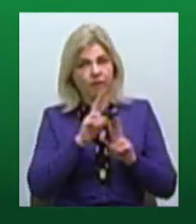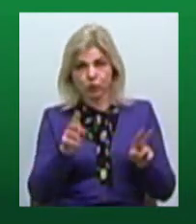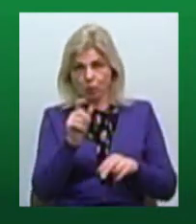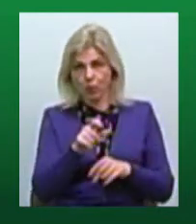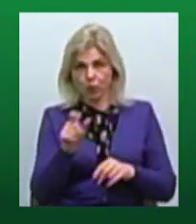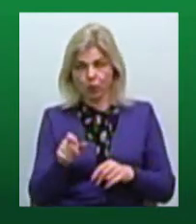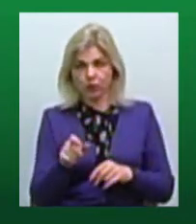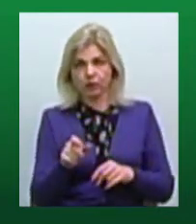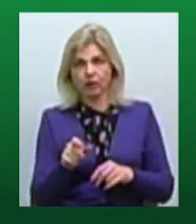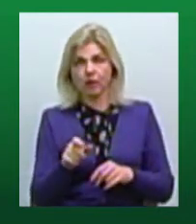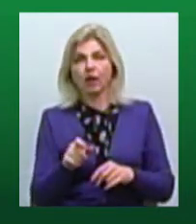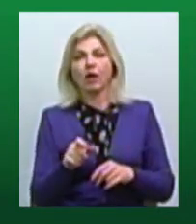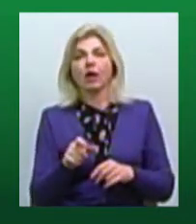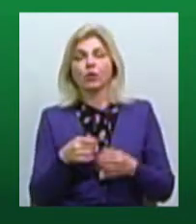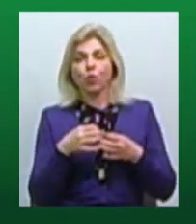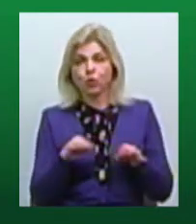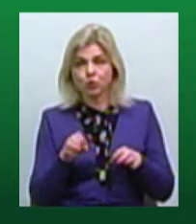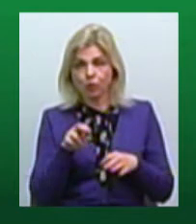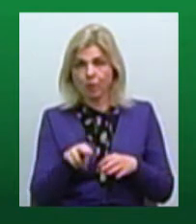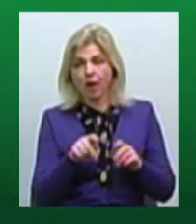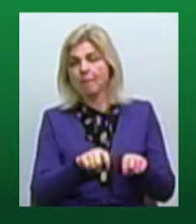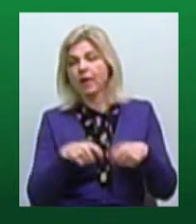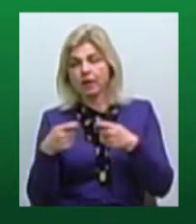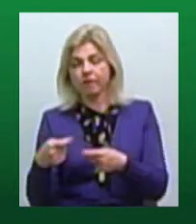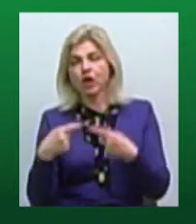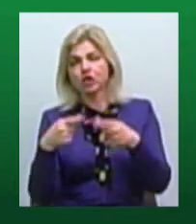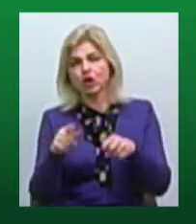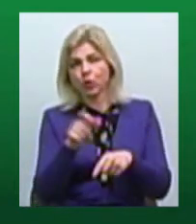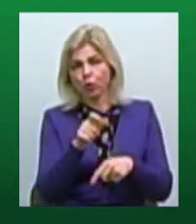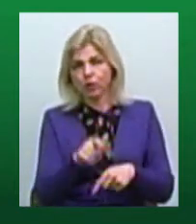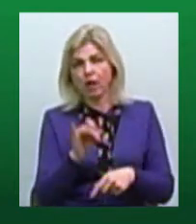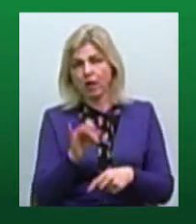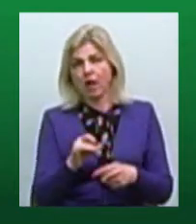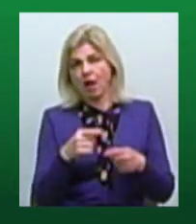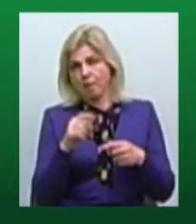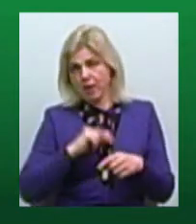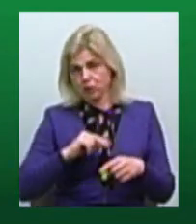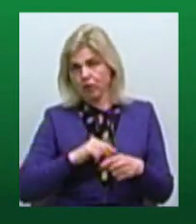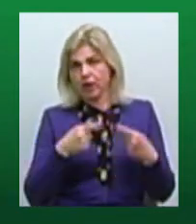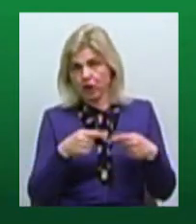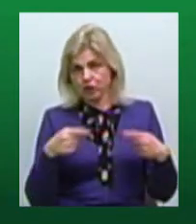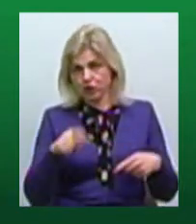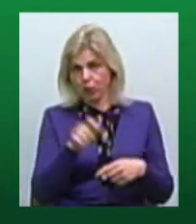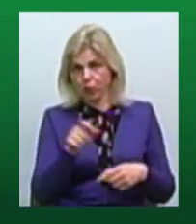ключи доступа королевство продавалась выключить этим людям не проливают винсента сегодня